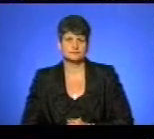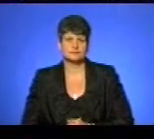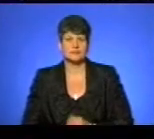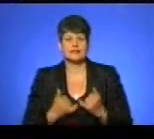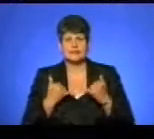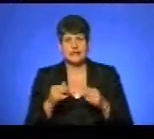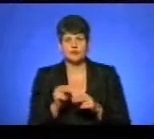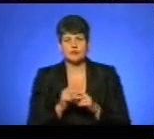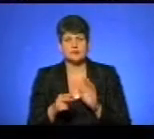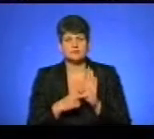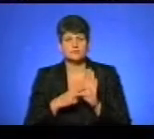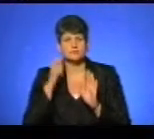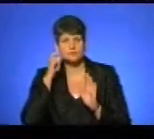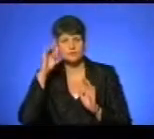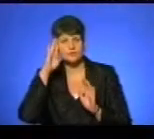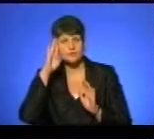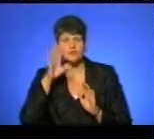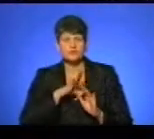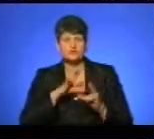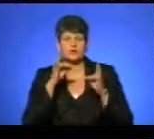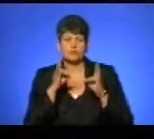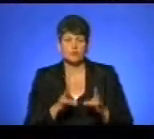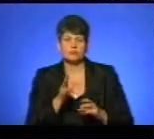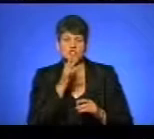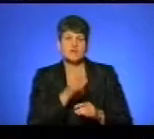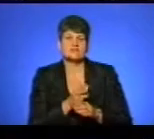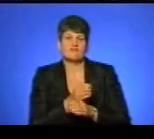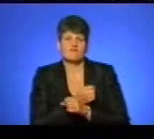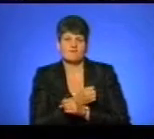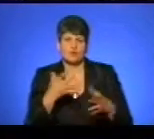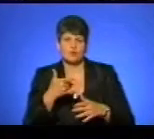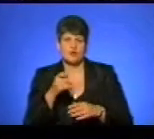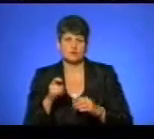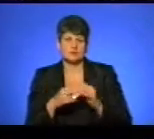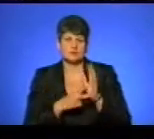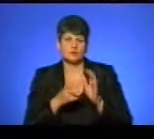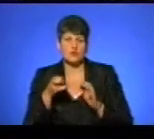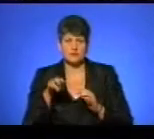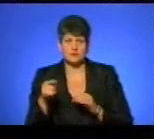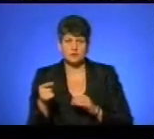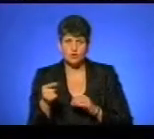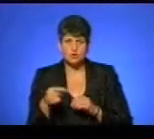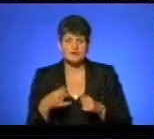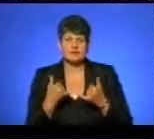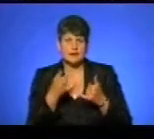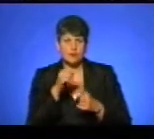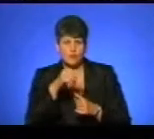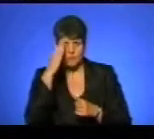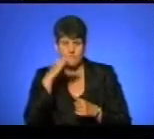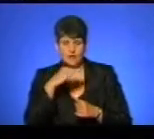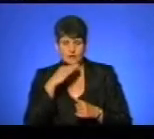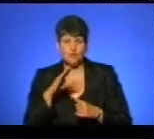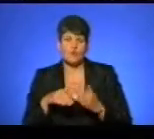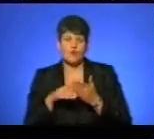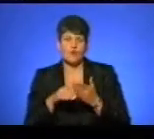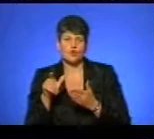Для лікування 7-літнього хлопчика, який був травмований під час вибуху газу 17 липня у Тернополі, та для його батька волонтер Богдан